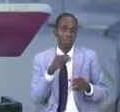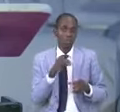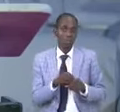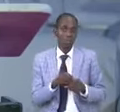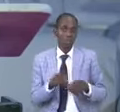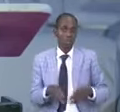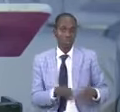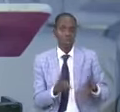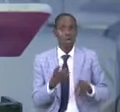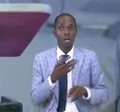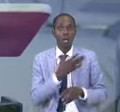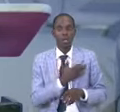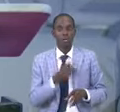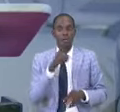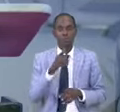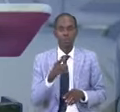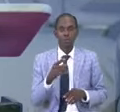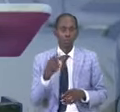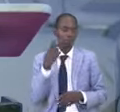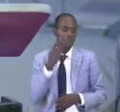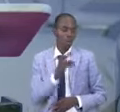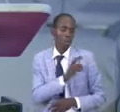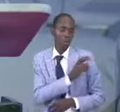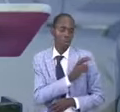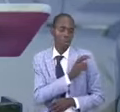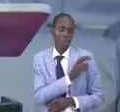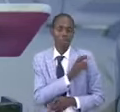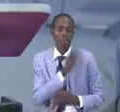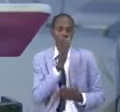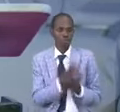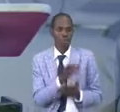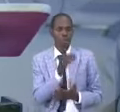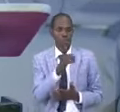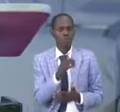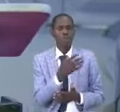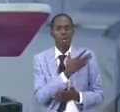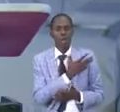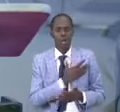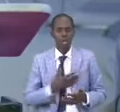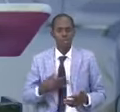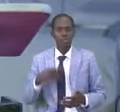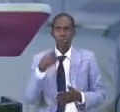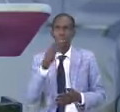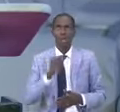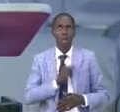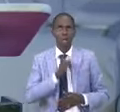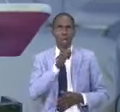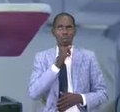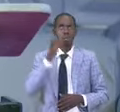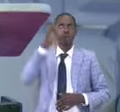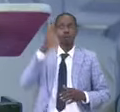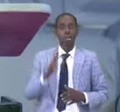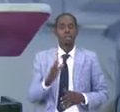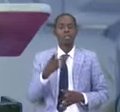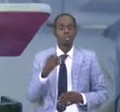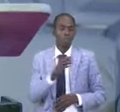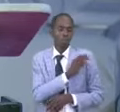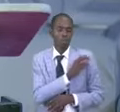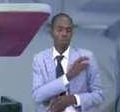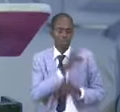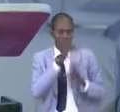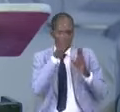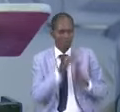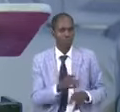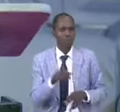comme pasteur et il vous respectez tellement mais à cause de la main dans certains soi-disant ministre et